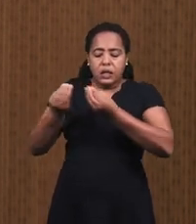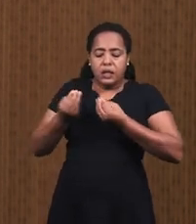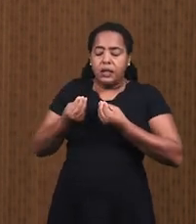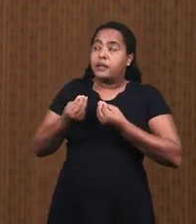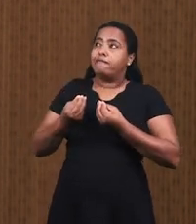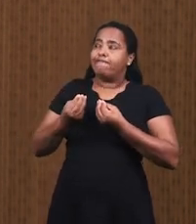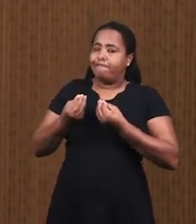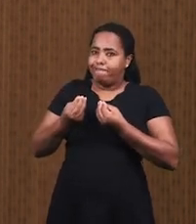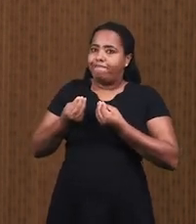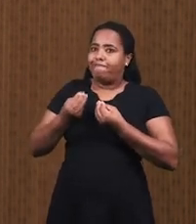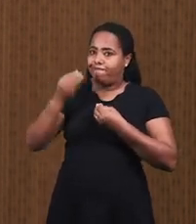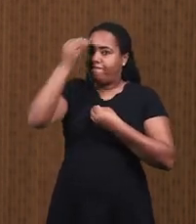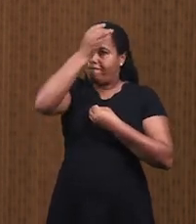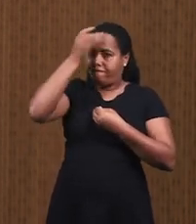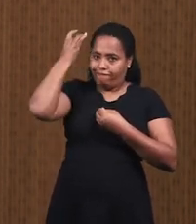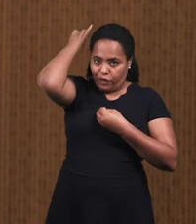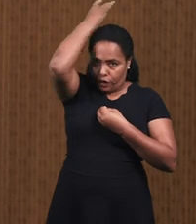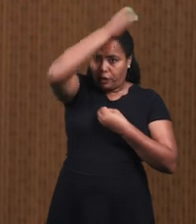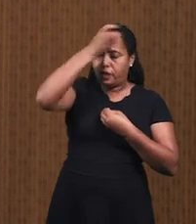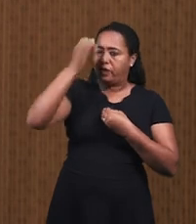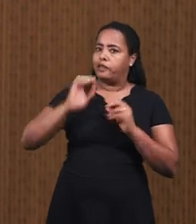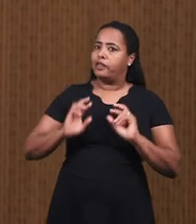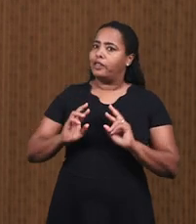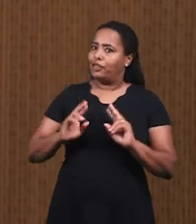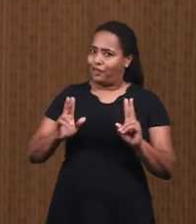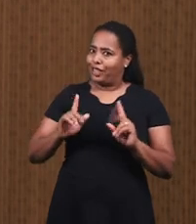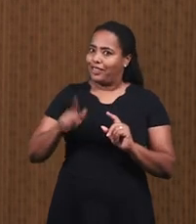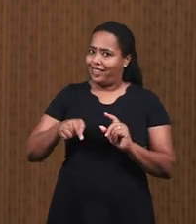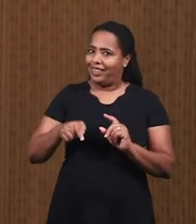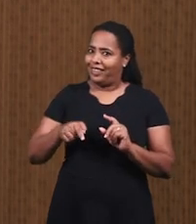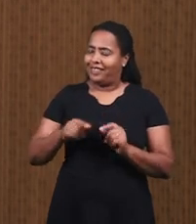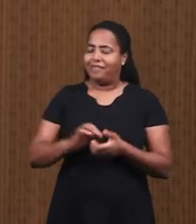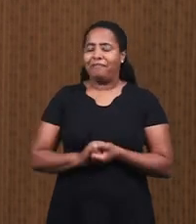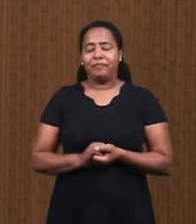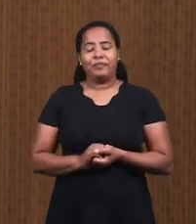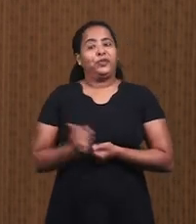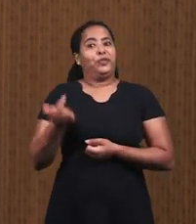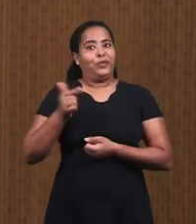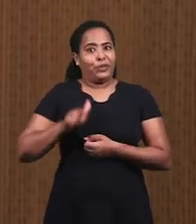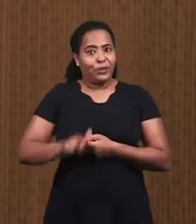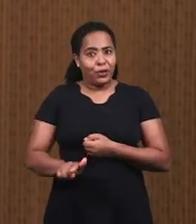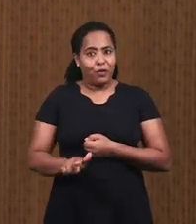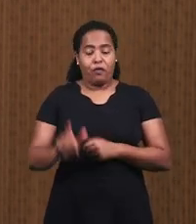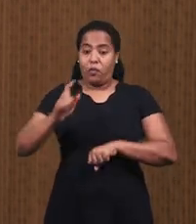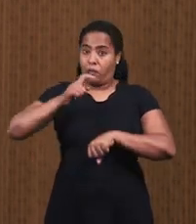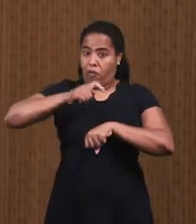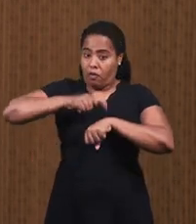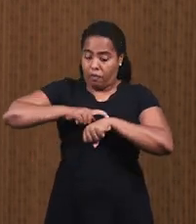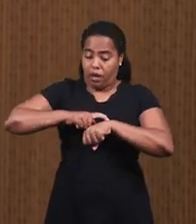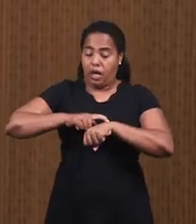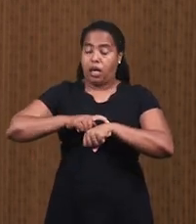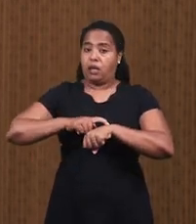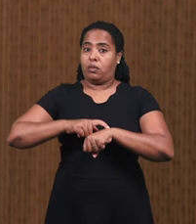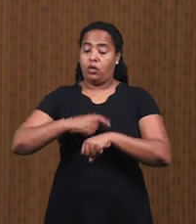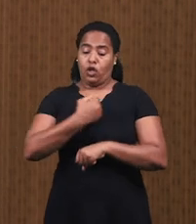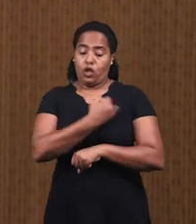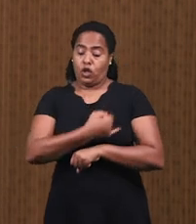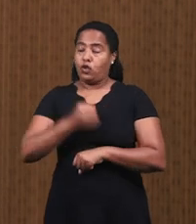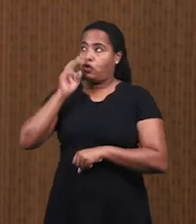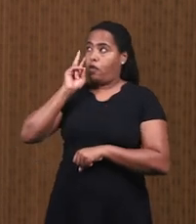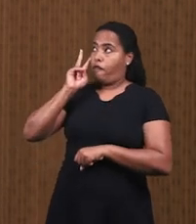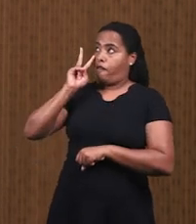быть дан нам Духом Святым. Это совсем отличное. Поэтому я повторяюсь, когда